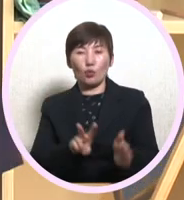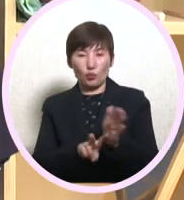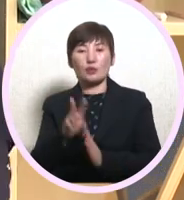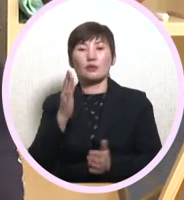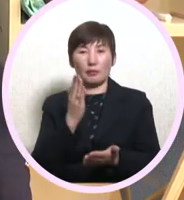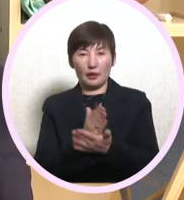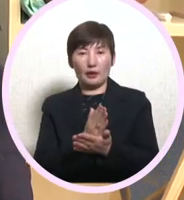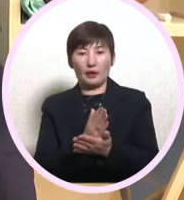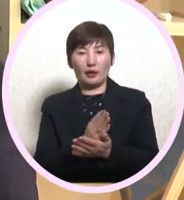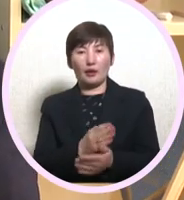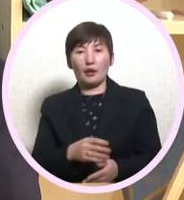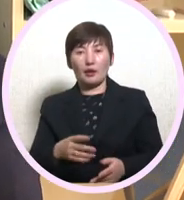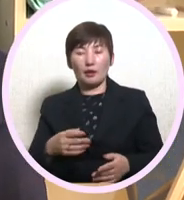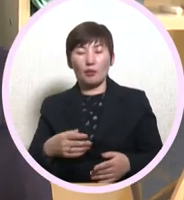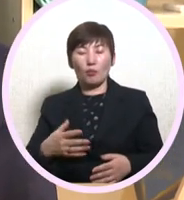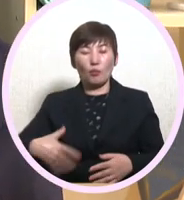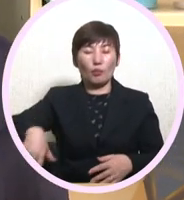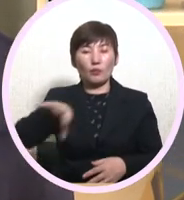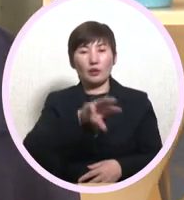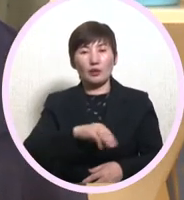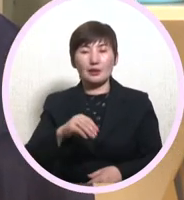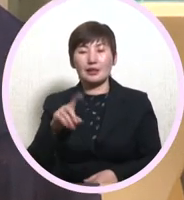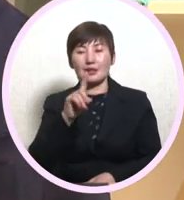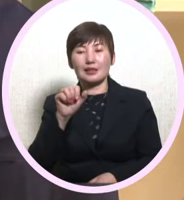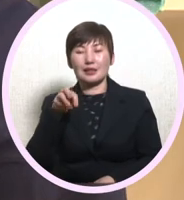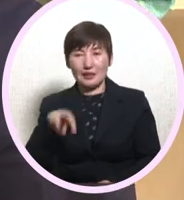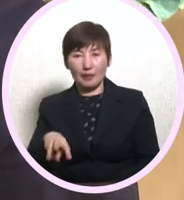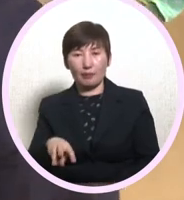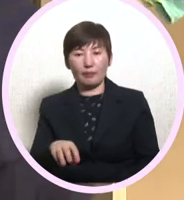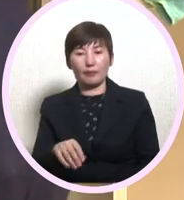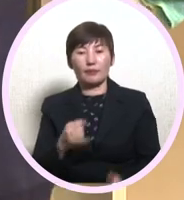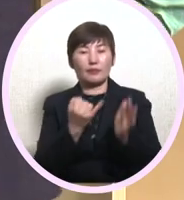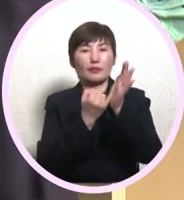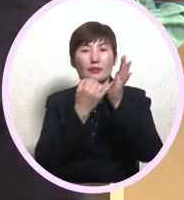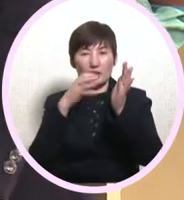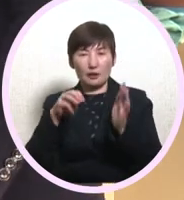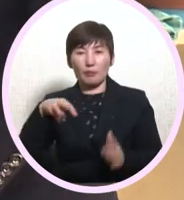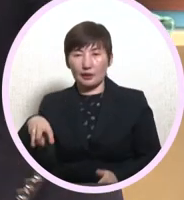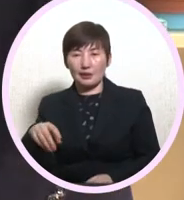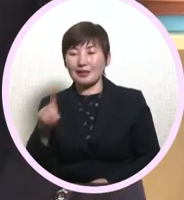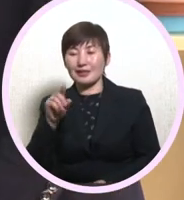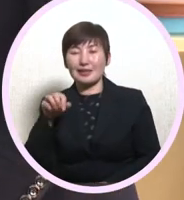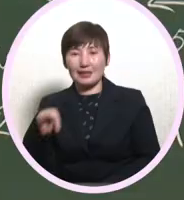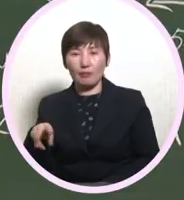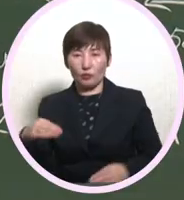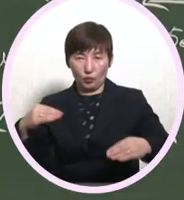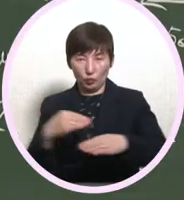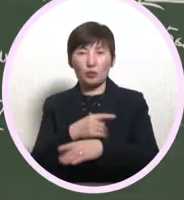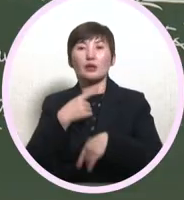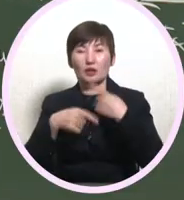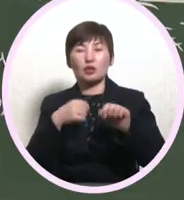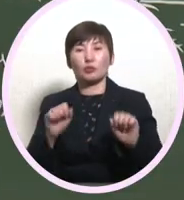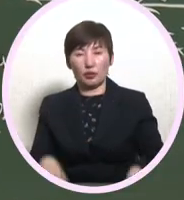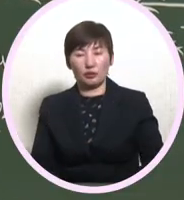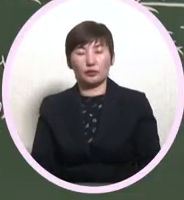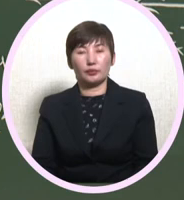За нэгвээр нийт зам манай дээр 60 метр зам туулж байна гэж үзэж болно. За